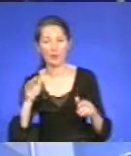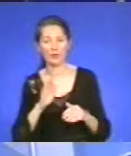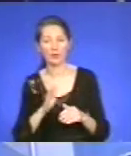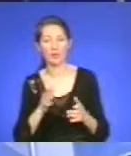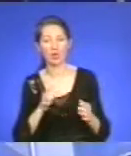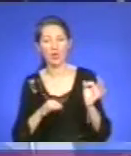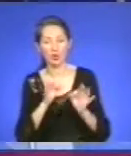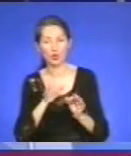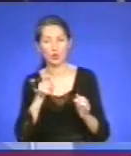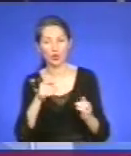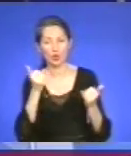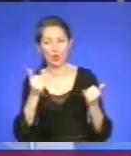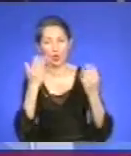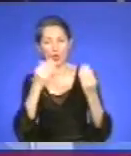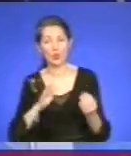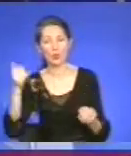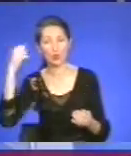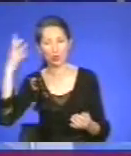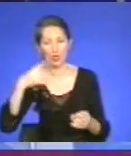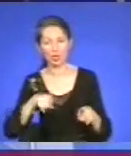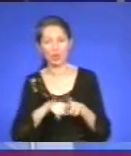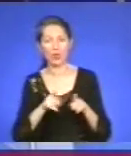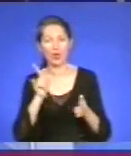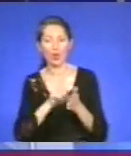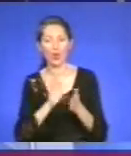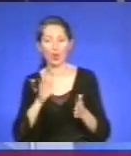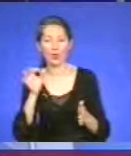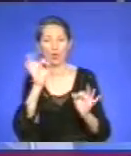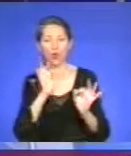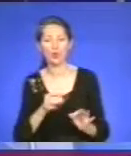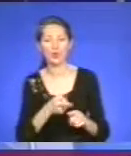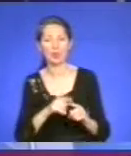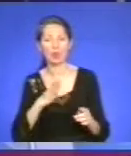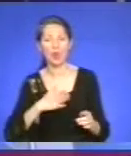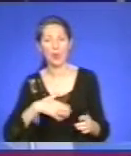Судячи з того, що сьогодні день був сонячним, такою повинна бути і осінь. А на цьому